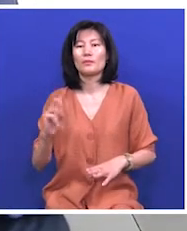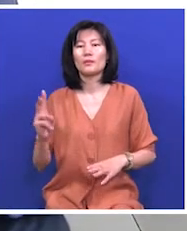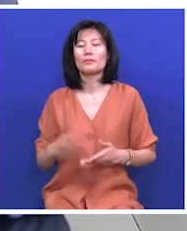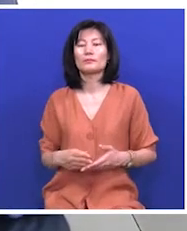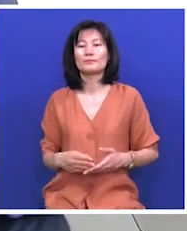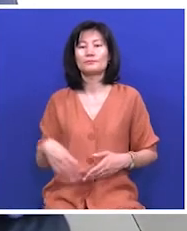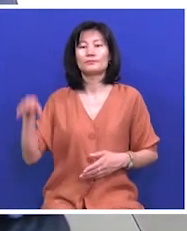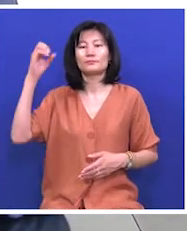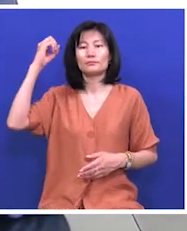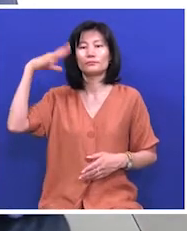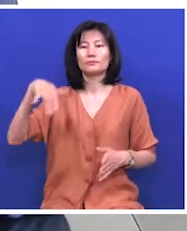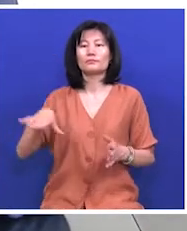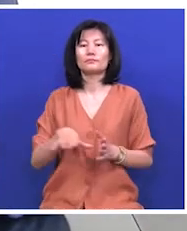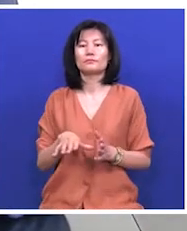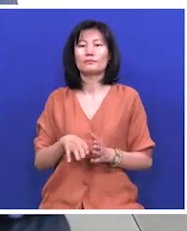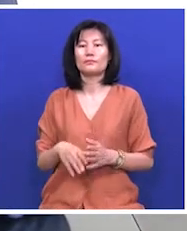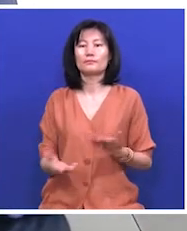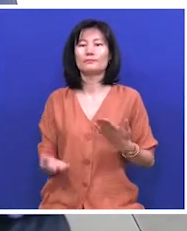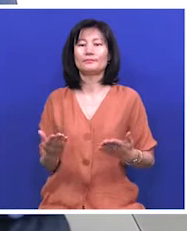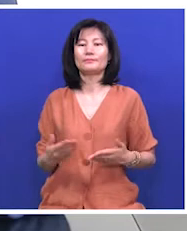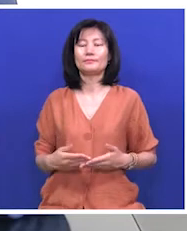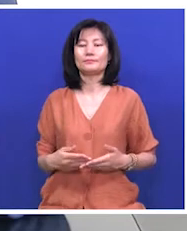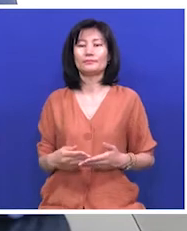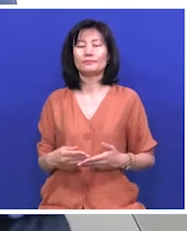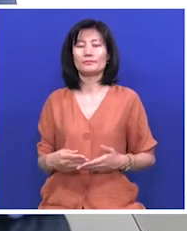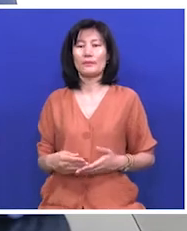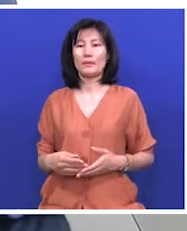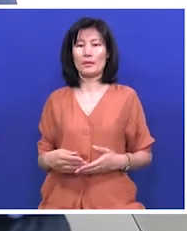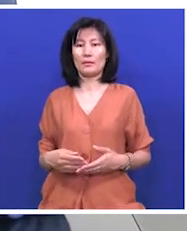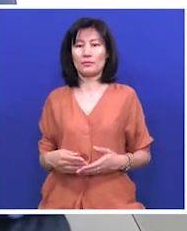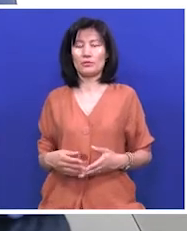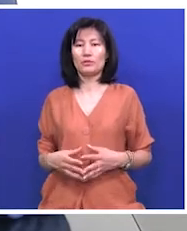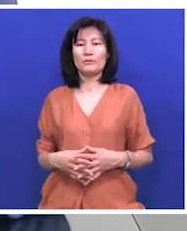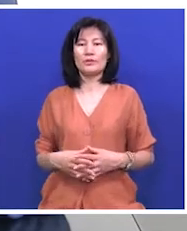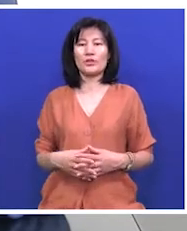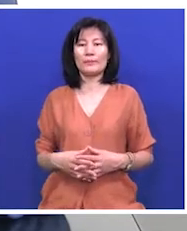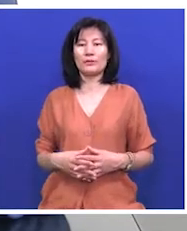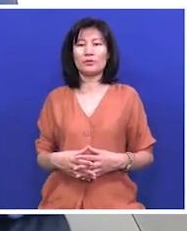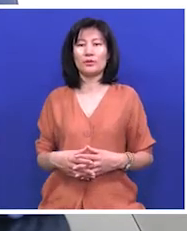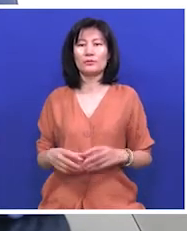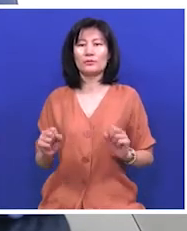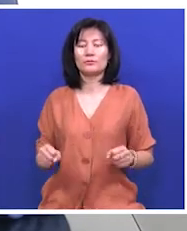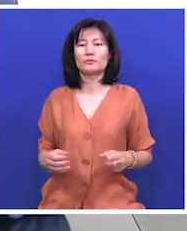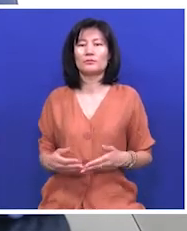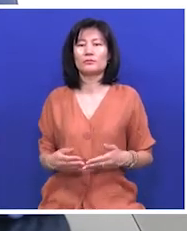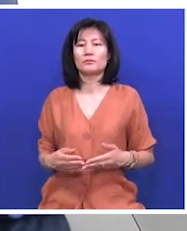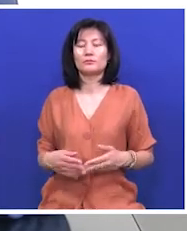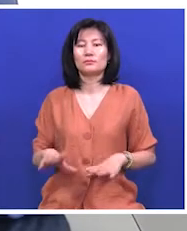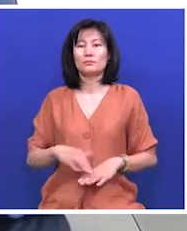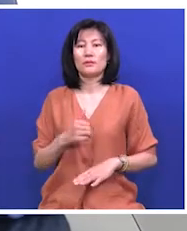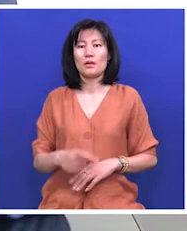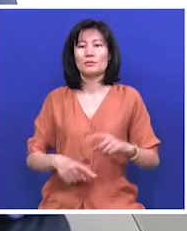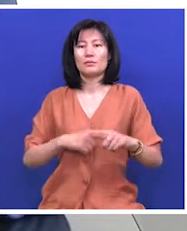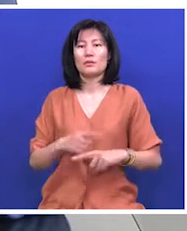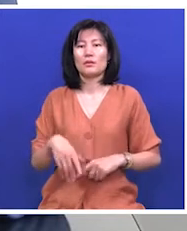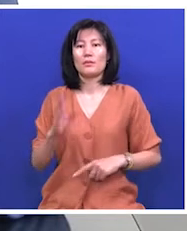басқа электр, осындай ректермен салыстыратын болсақ, желілермен салыстыратын болсақ, біздің өңірде өте